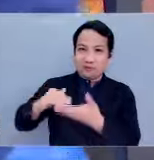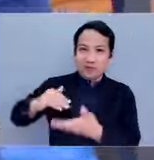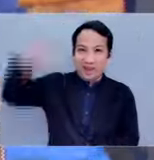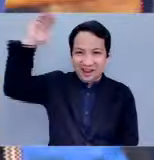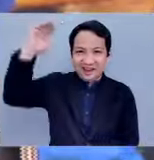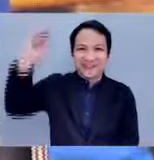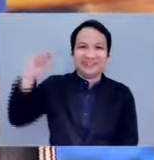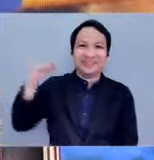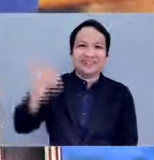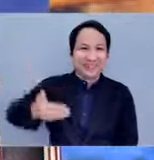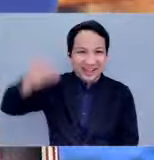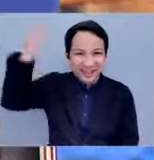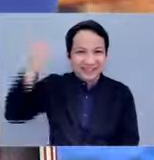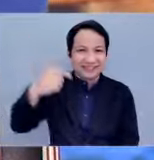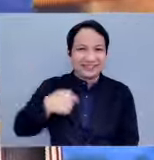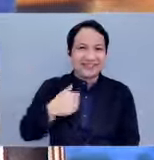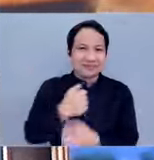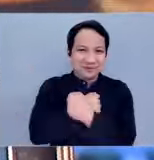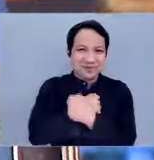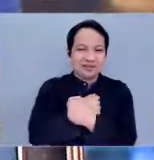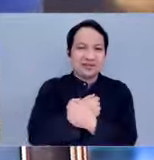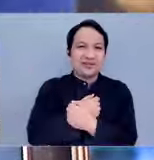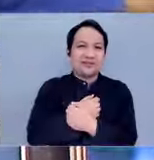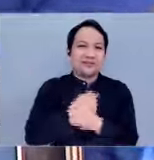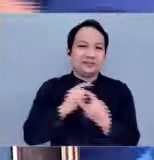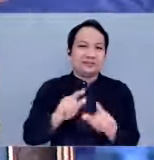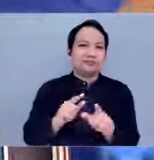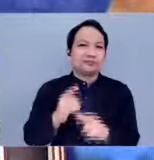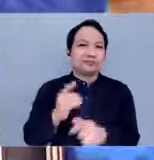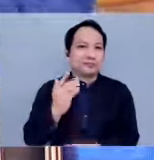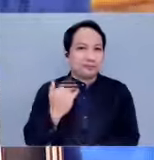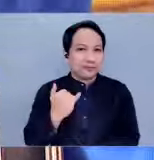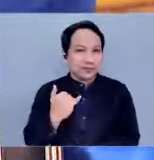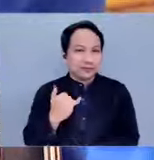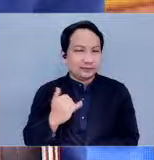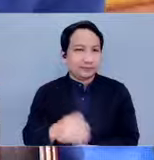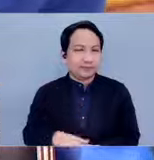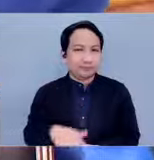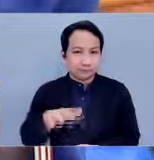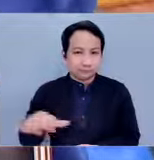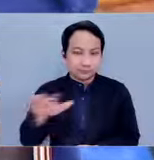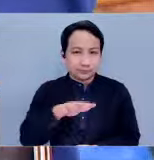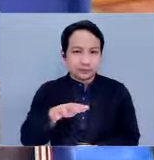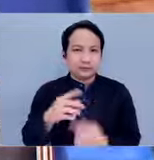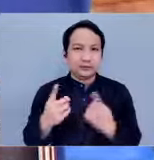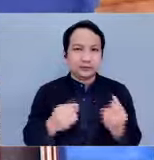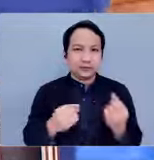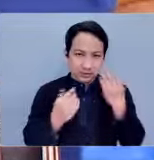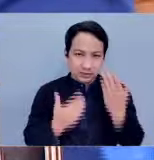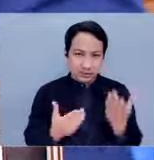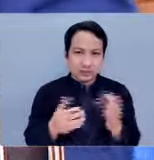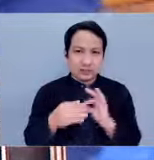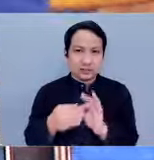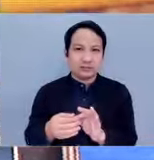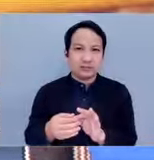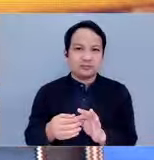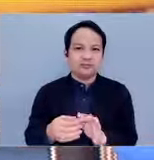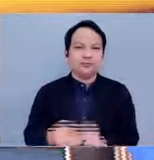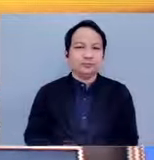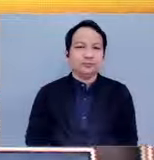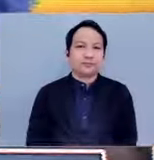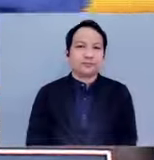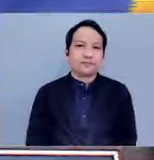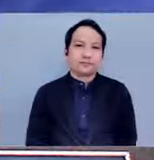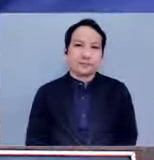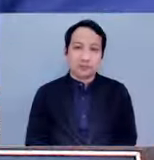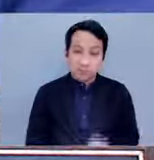Ganun? Of course. Siyempre, mahal na mahal, Maui. To the point na, ano, lahat, gagawin ko ang lahat para sa respect ko. At ano, at